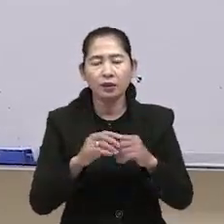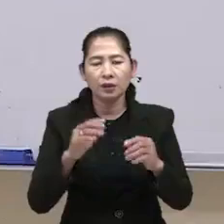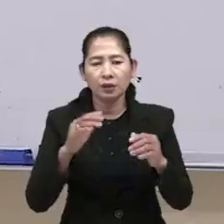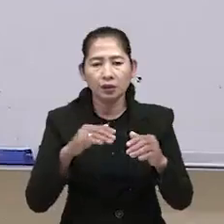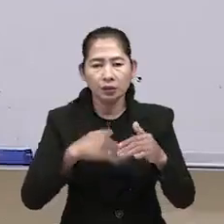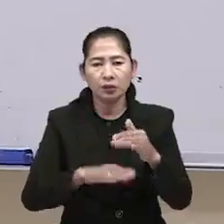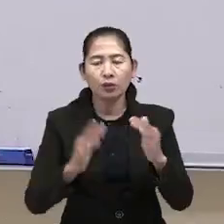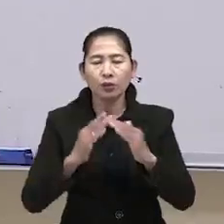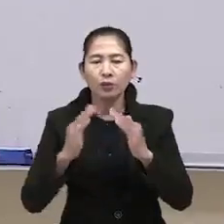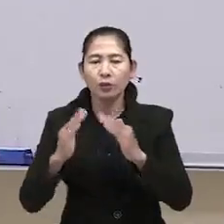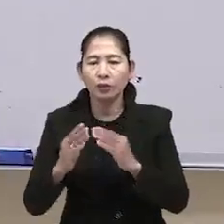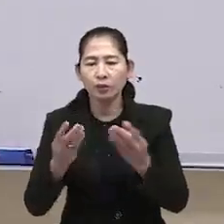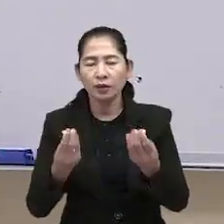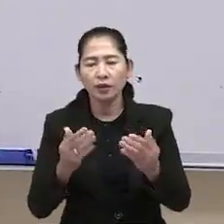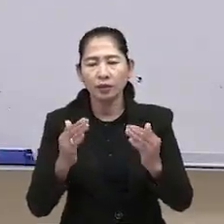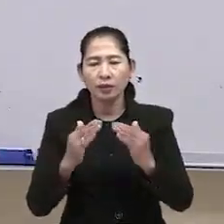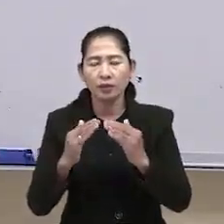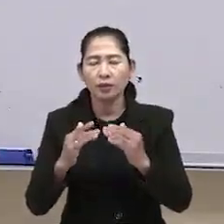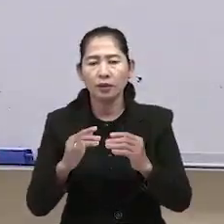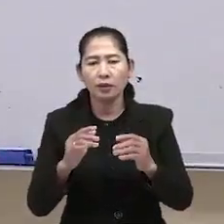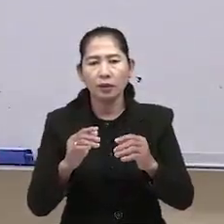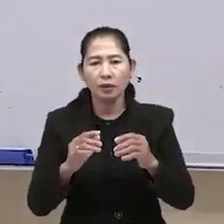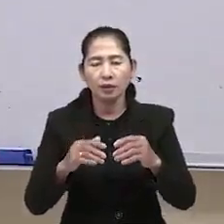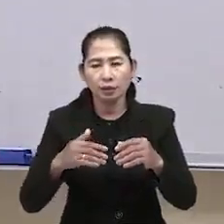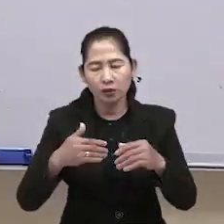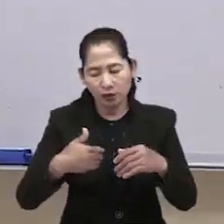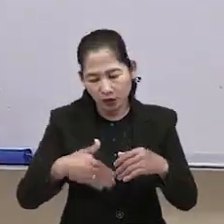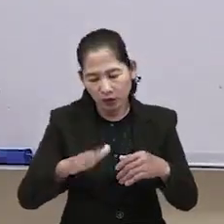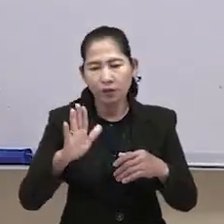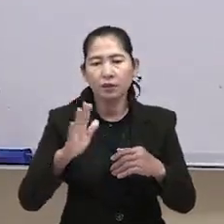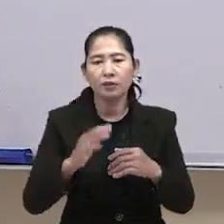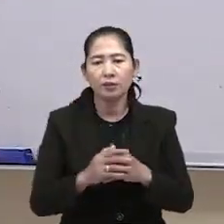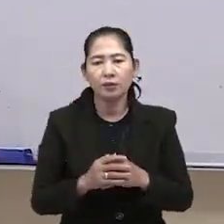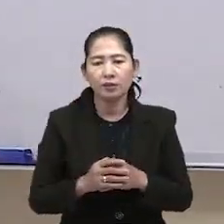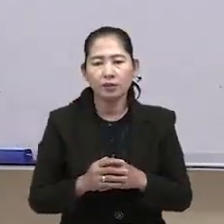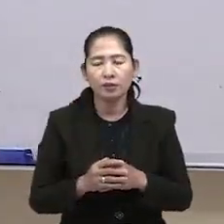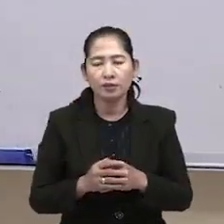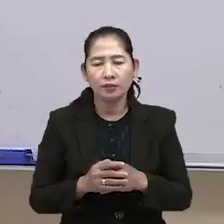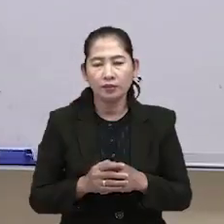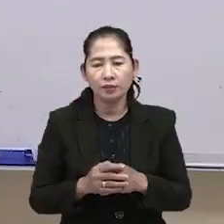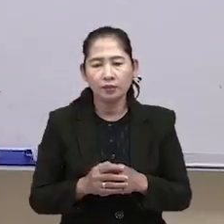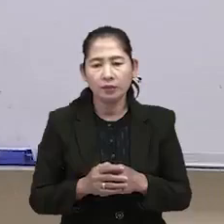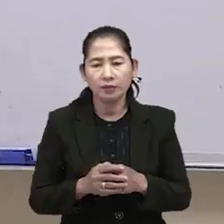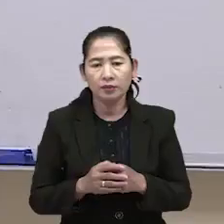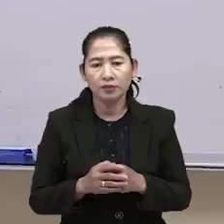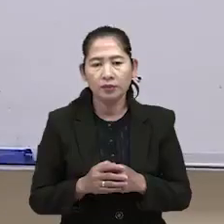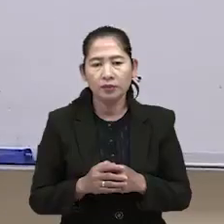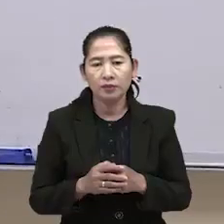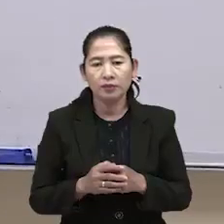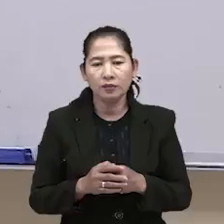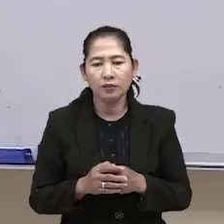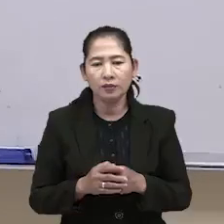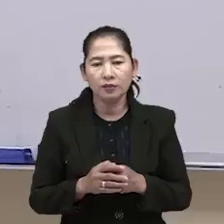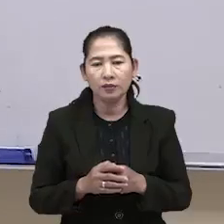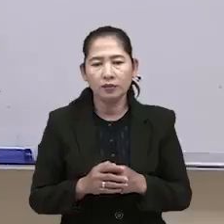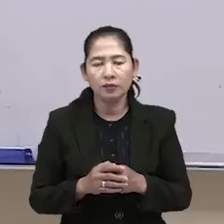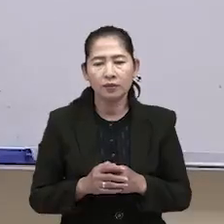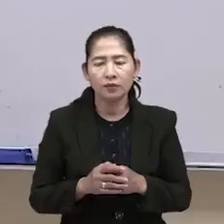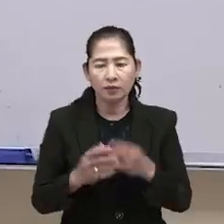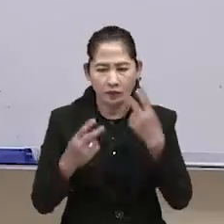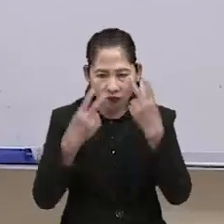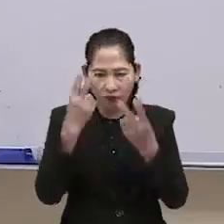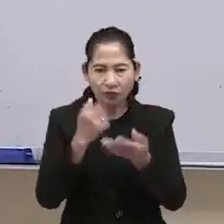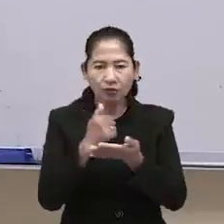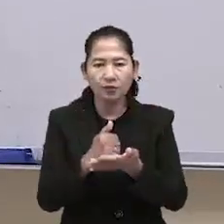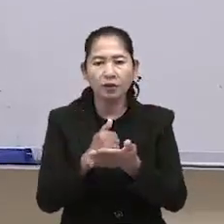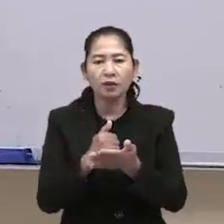ភូមិយើងអីចឹងដីភូមិដីអីចឹងអាចដេញចេញទៅវិញអីចឹងណាចាចាអីទៀតកូនទាំងអស់គ្នាជួយអ្នកគ្រូកូនជួយមើលគ្នាណាកូន